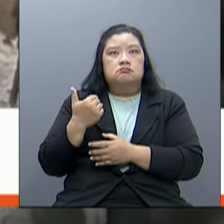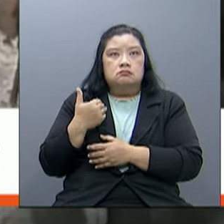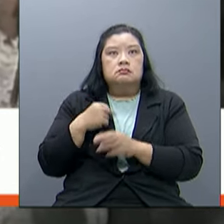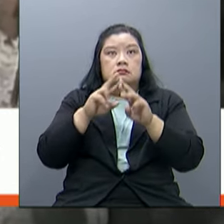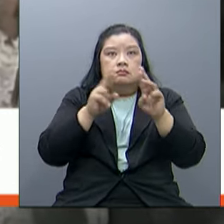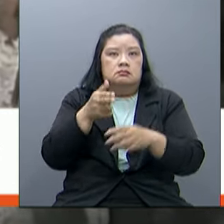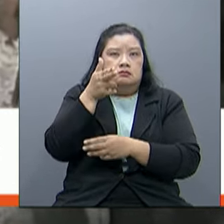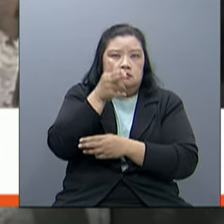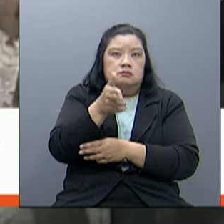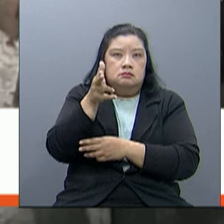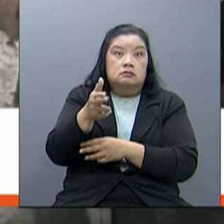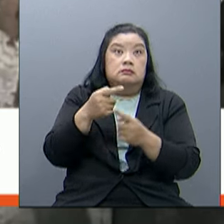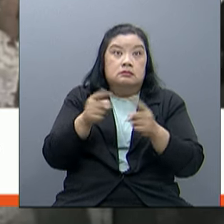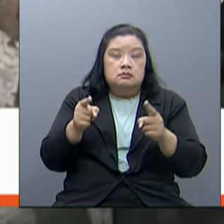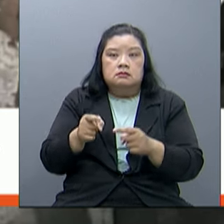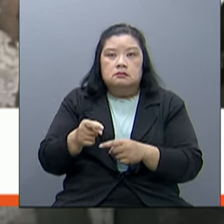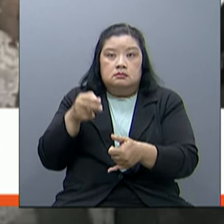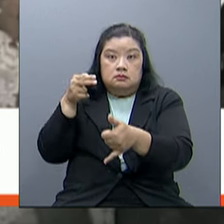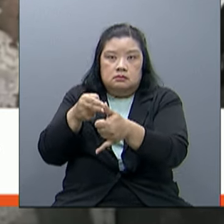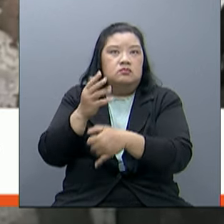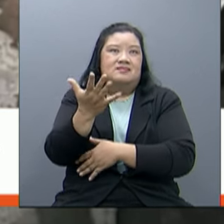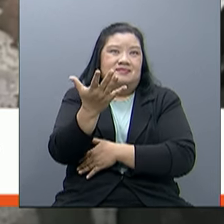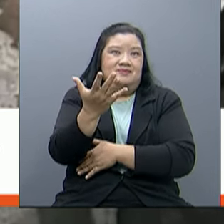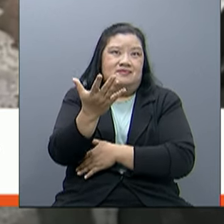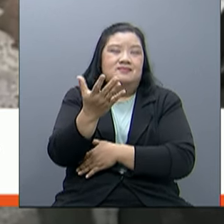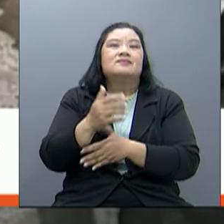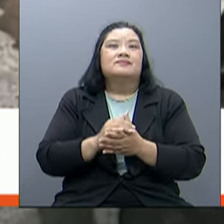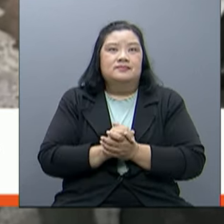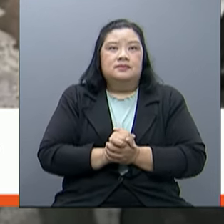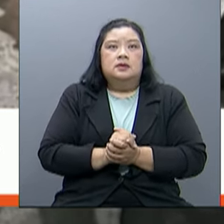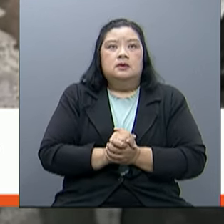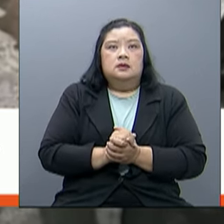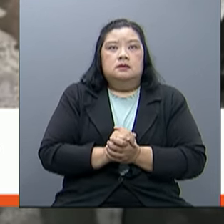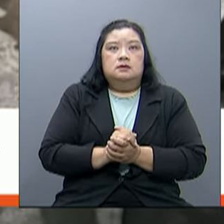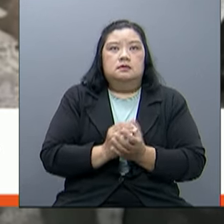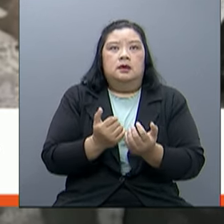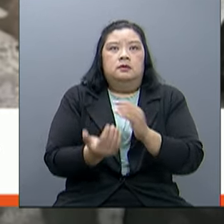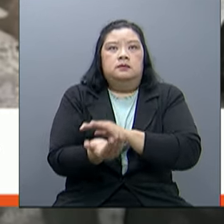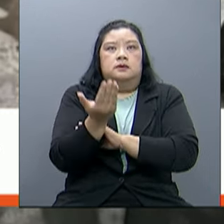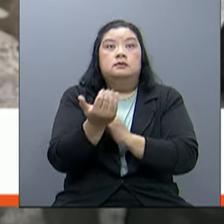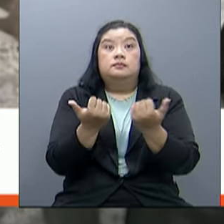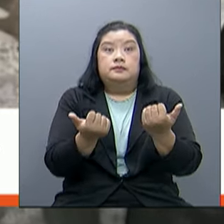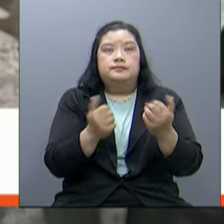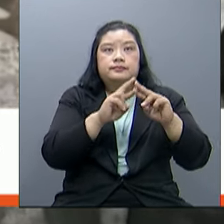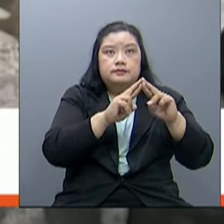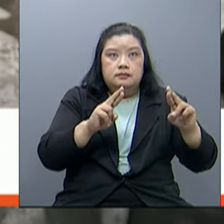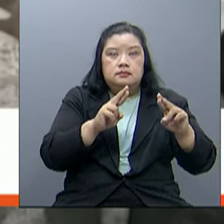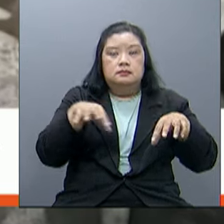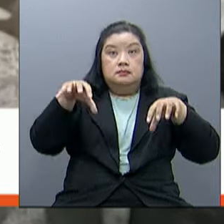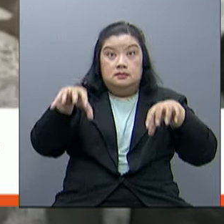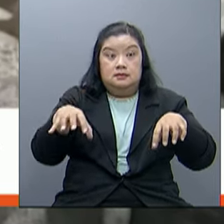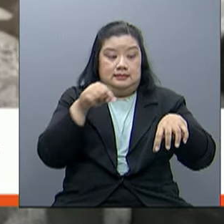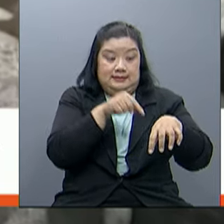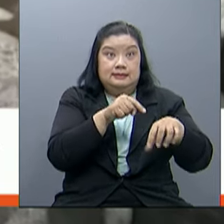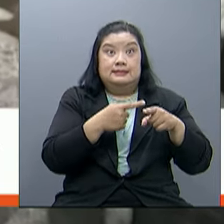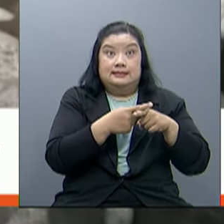าน2นัดแต่ไม่ยิงบุคคลที่อยู่ในร้านเช้าวันนี้ร้านแห่งแรกที่มีคนถูกยิงบาดเจ็บ